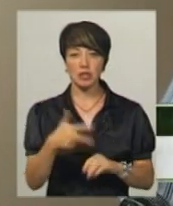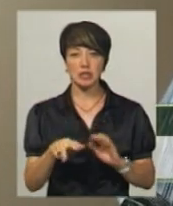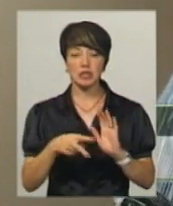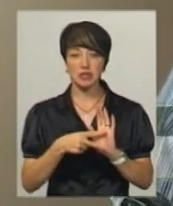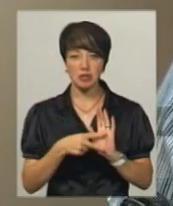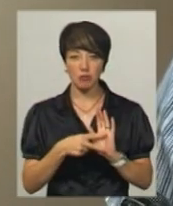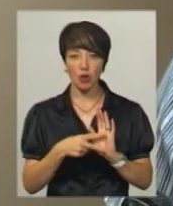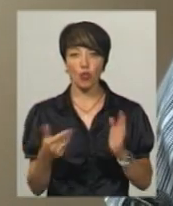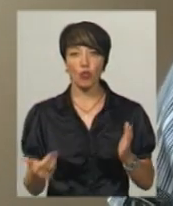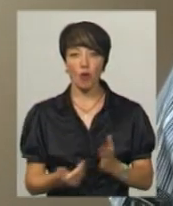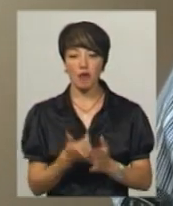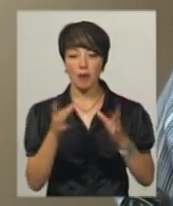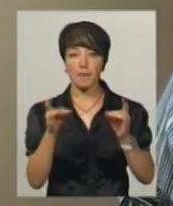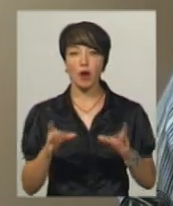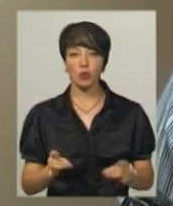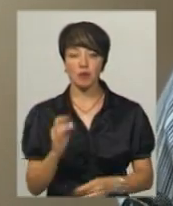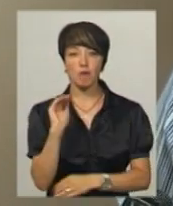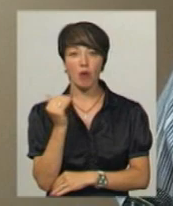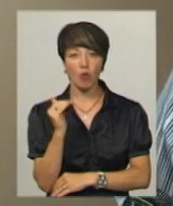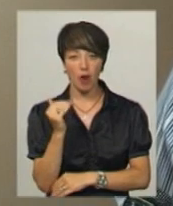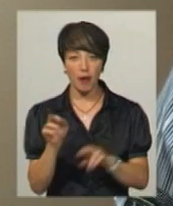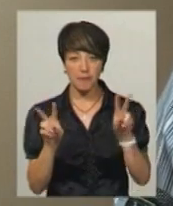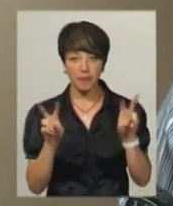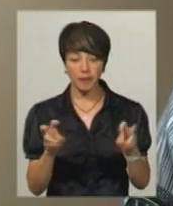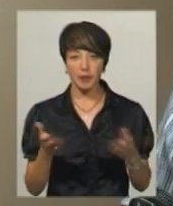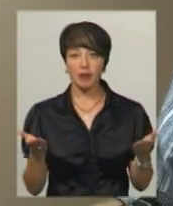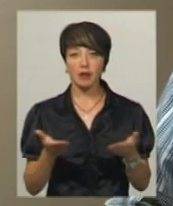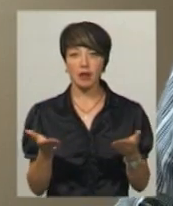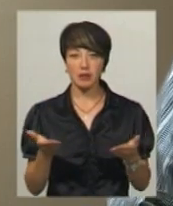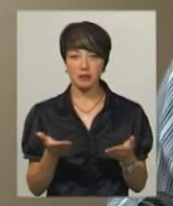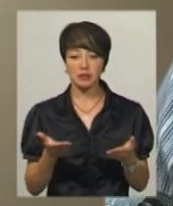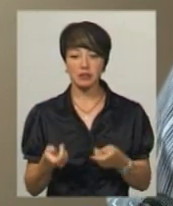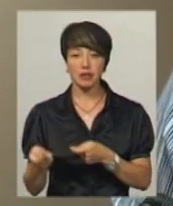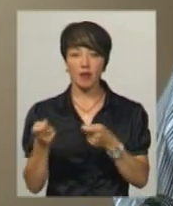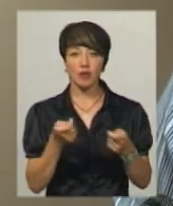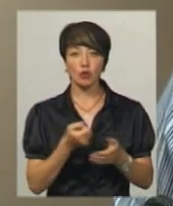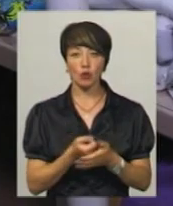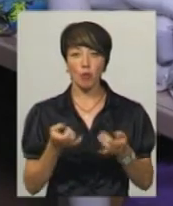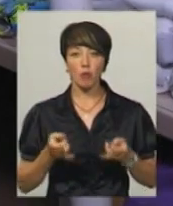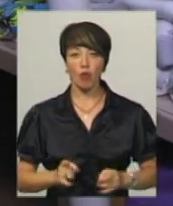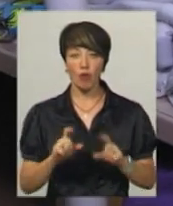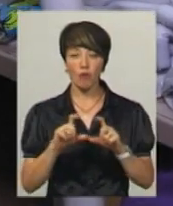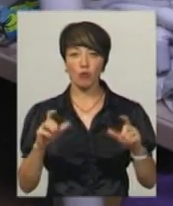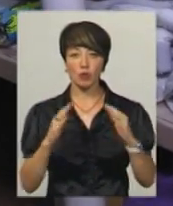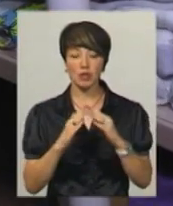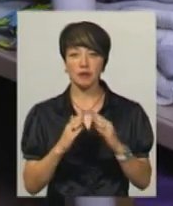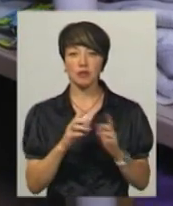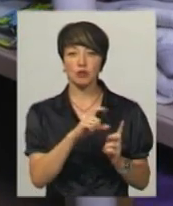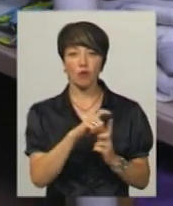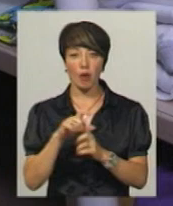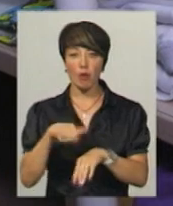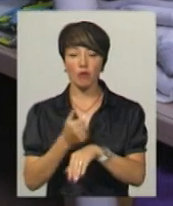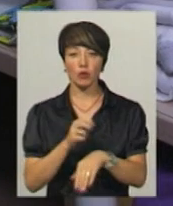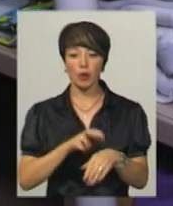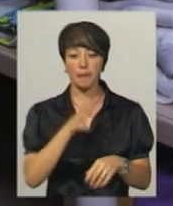637 нових пакунків малюка, які безпосередньо завезено до пологових будинків. За словами Андрія Ропотана,